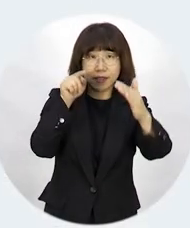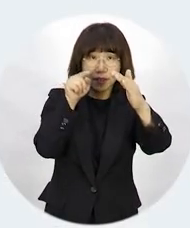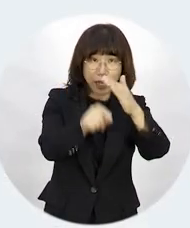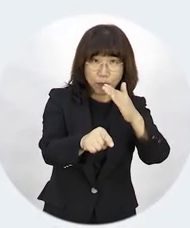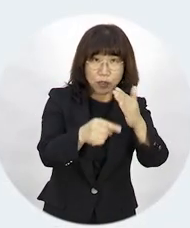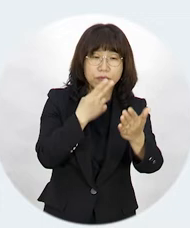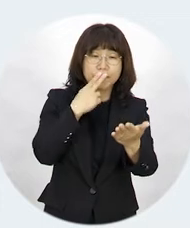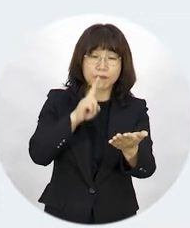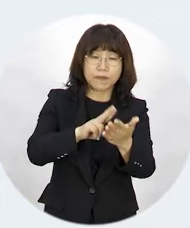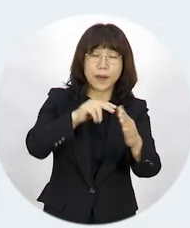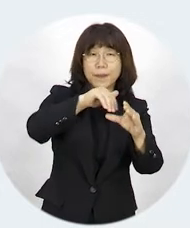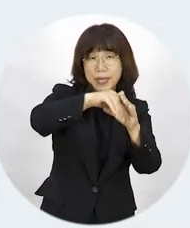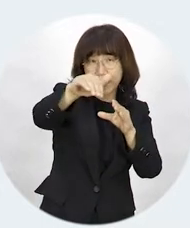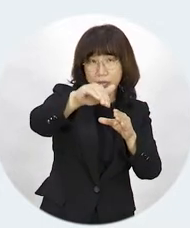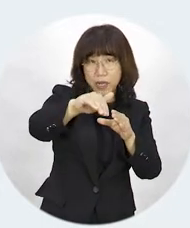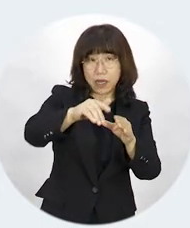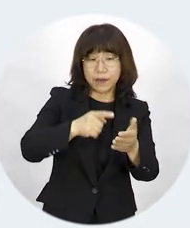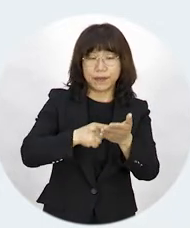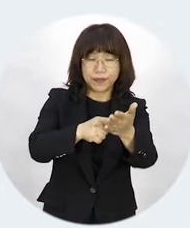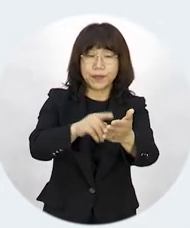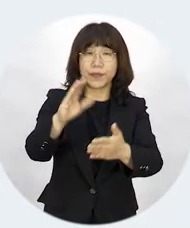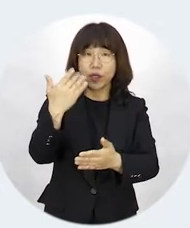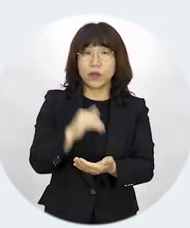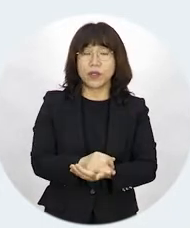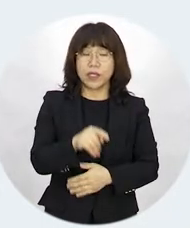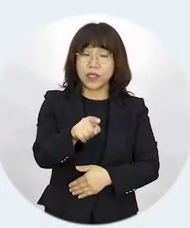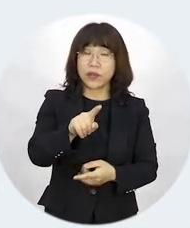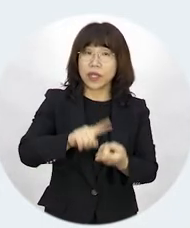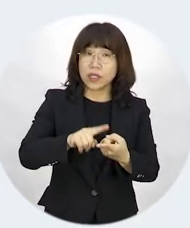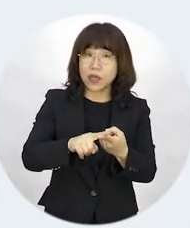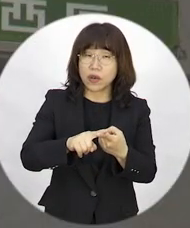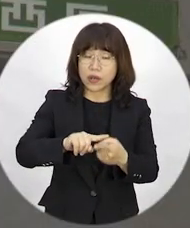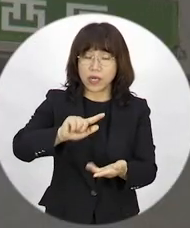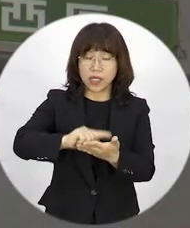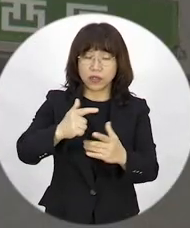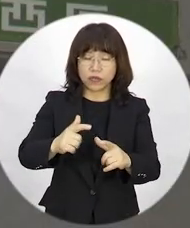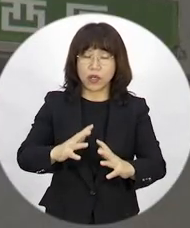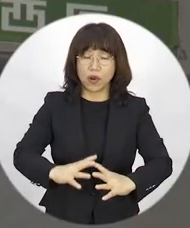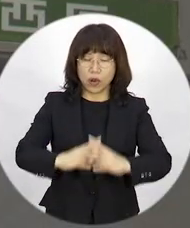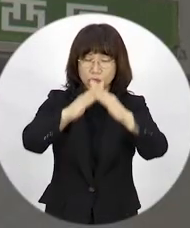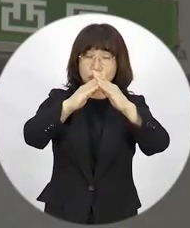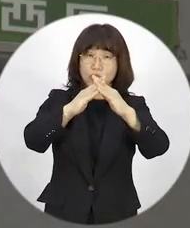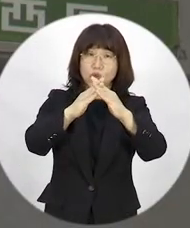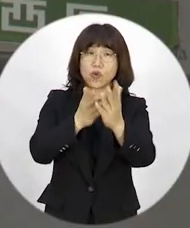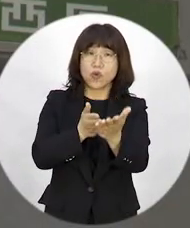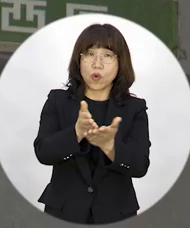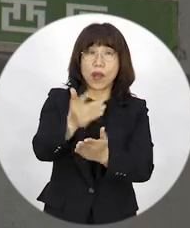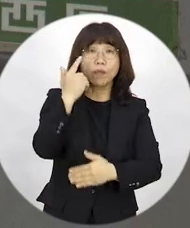후 방문 또는 이메일로 제출하면 됩니다. 기타 자세한 내용은